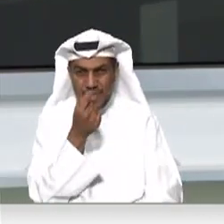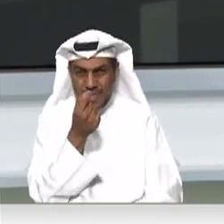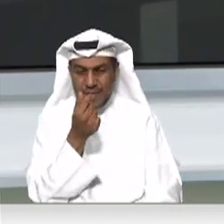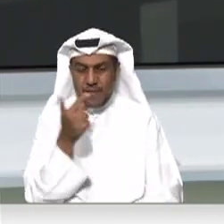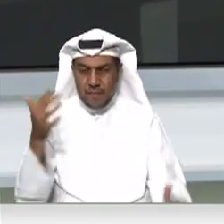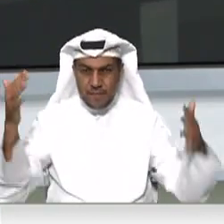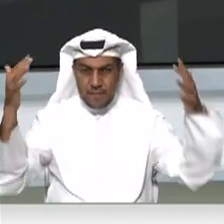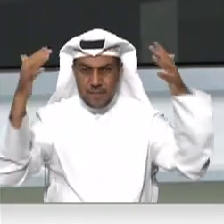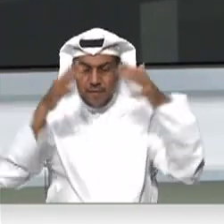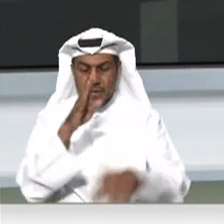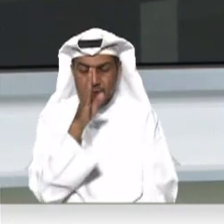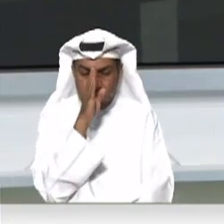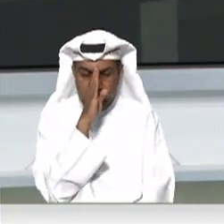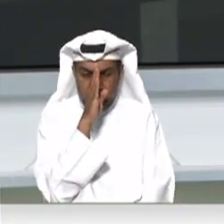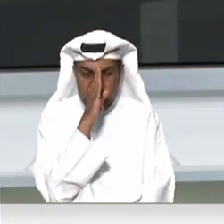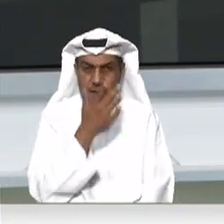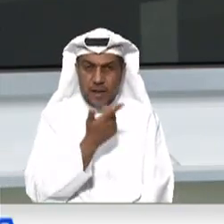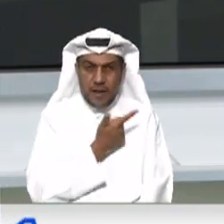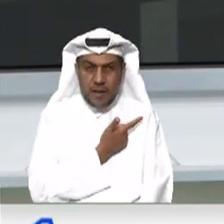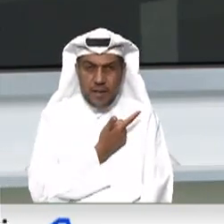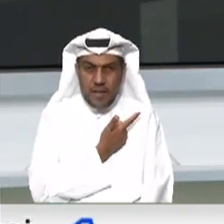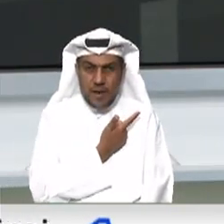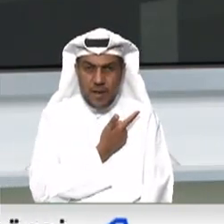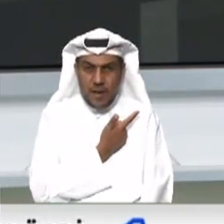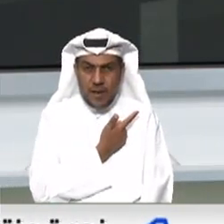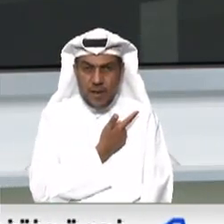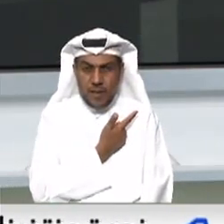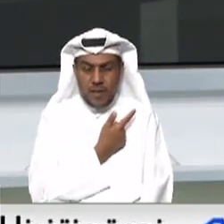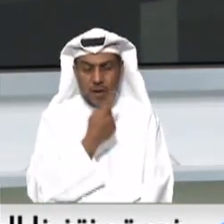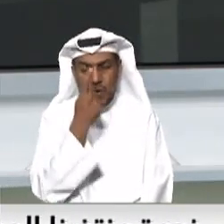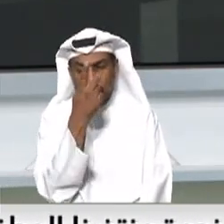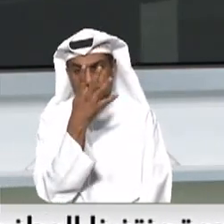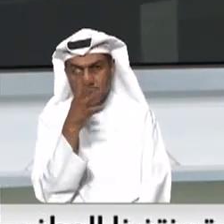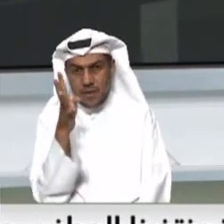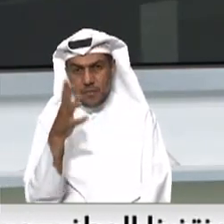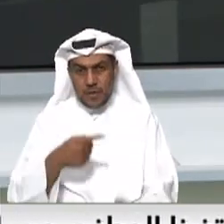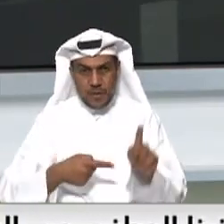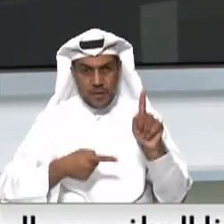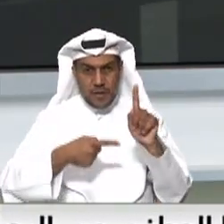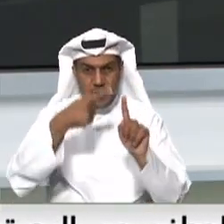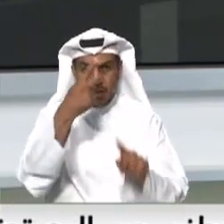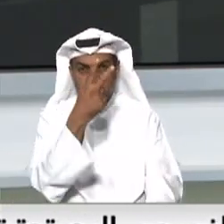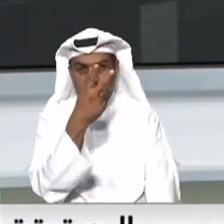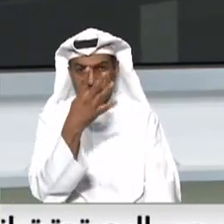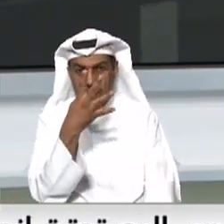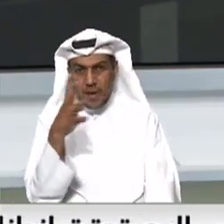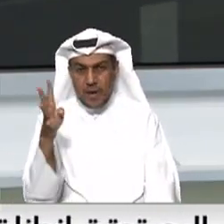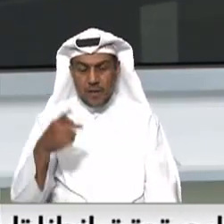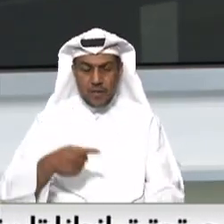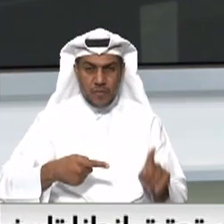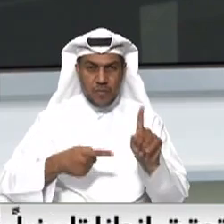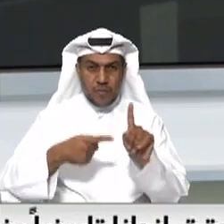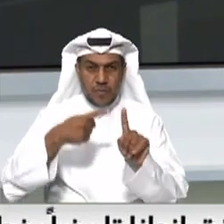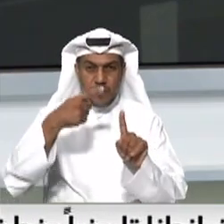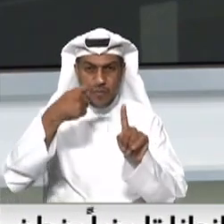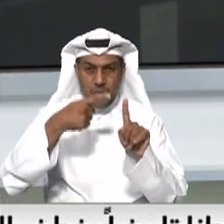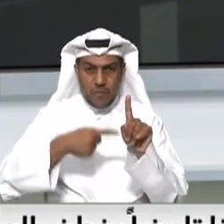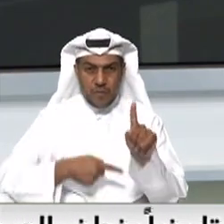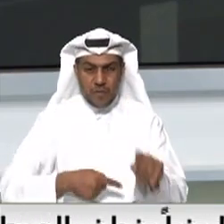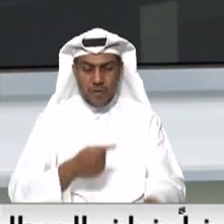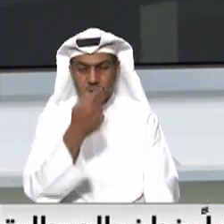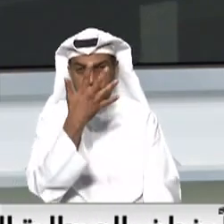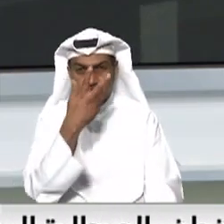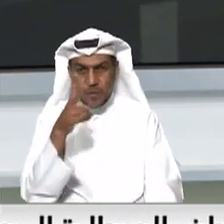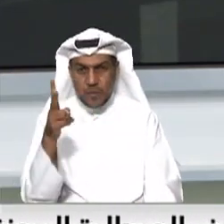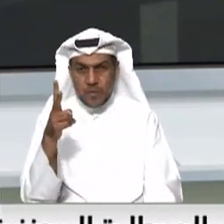ويانا حتى يوم الاثنين والثلاثه والعظمى باذن الله راح تتراوح ما بين الواحد واربعين الى 42 درجه مئويه والصغرى تتراوح ما بين